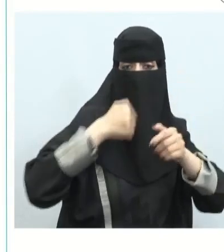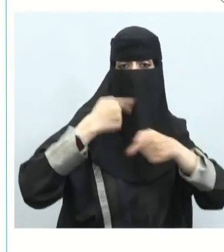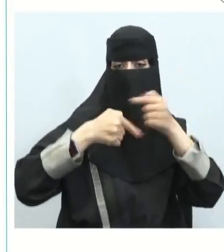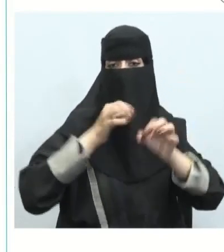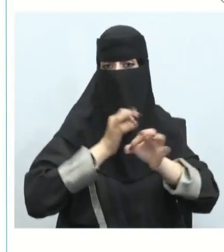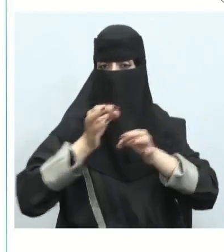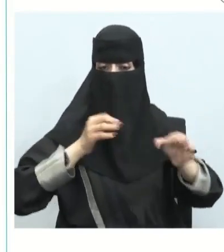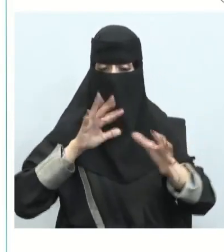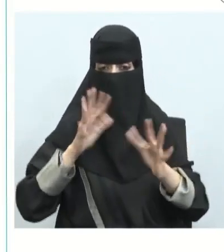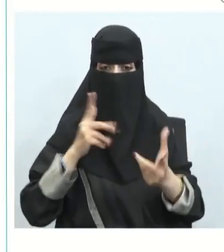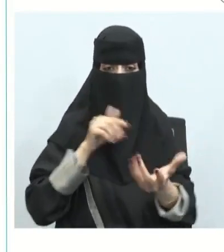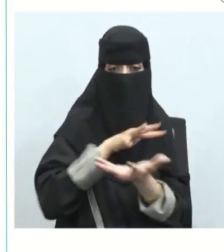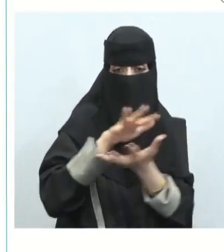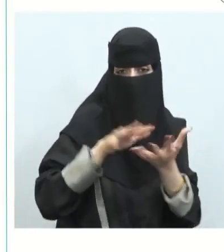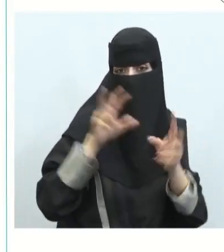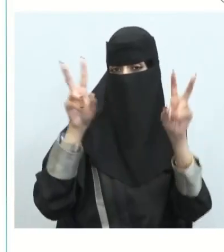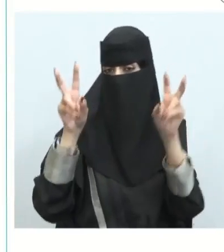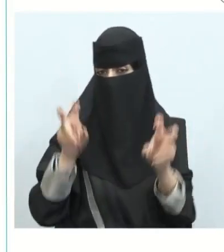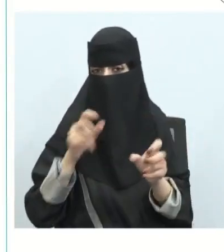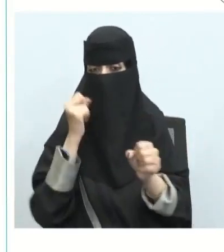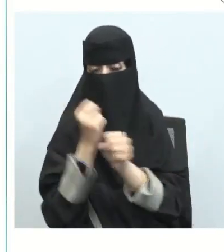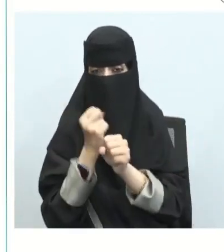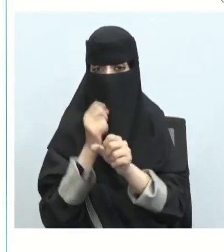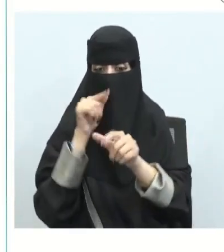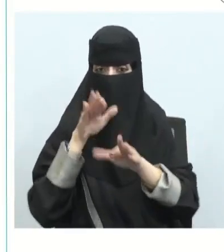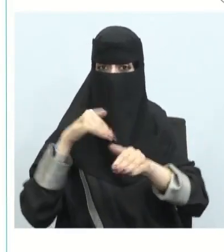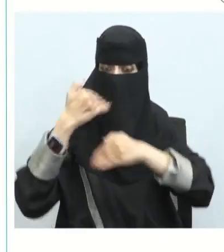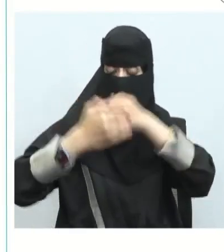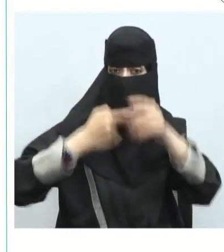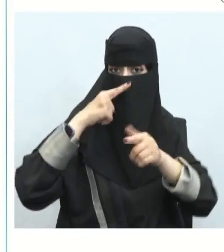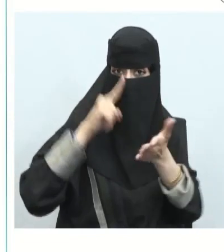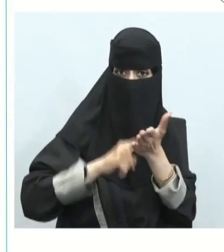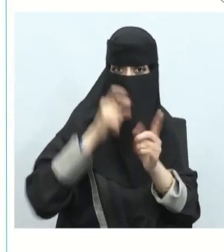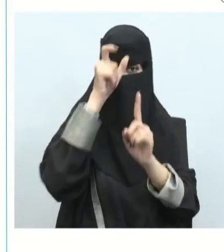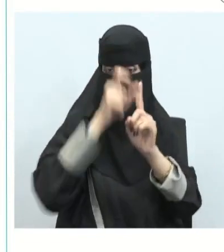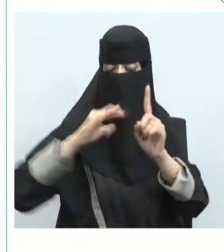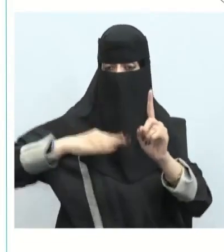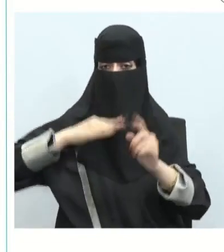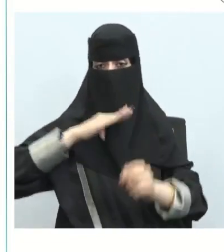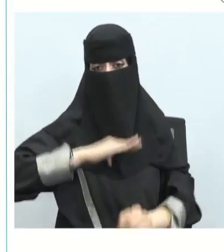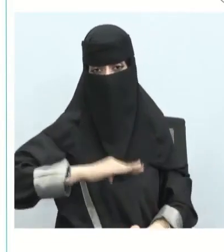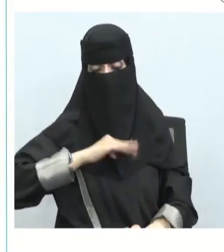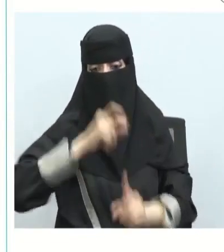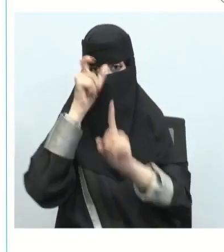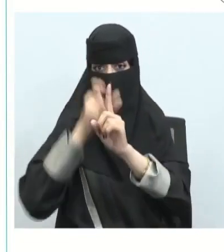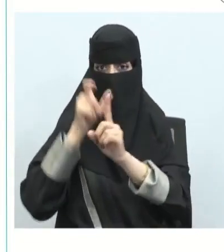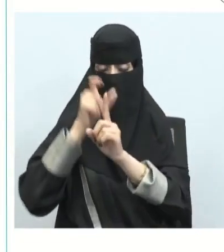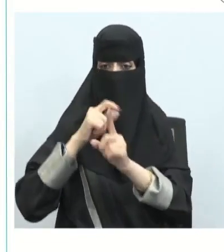تتعرض لمشكلات معوقات في تنفيذها وبالتالي ينبغي المديرين ان يطمنوا موظفيهم